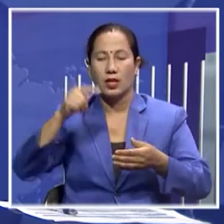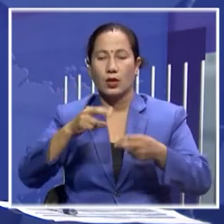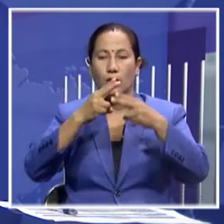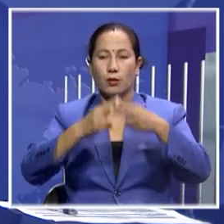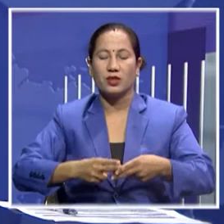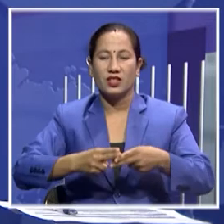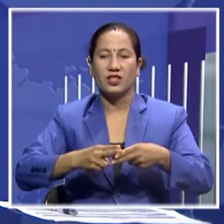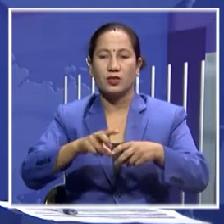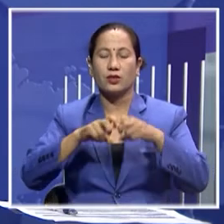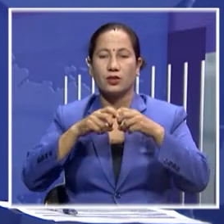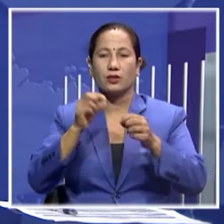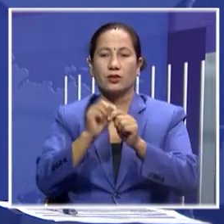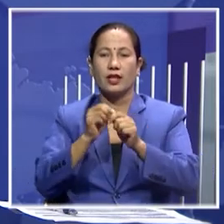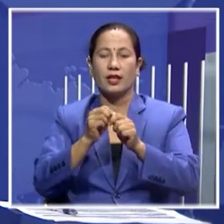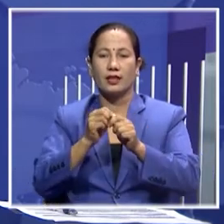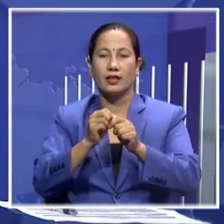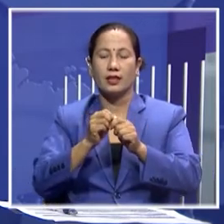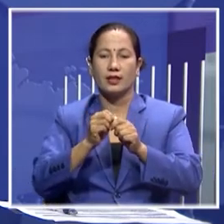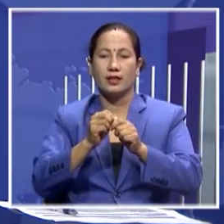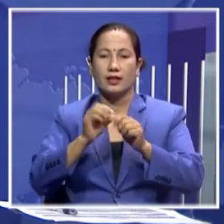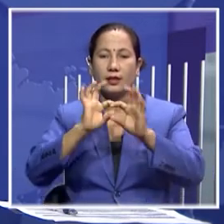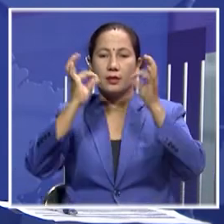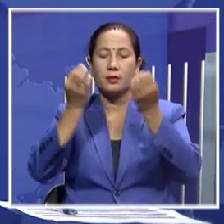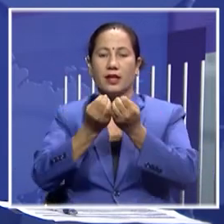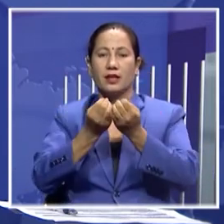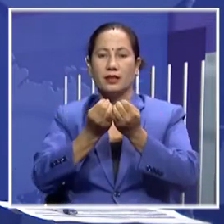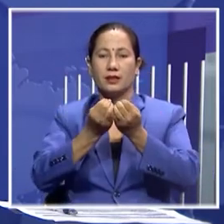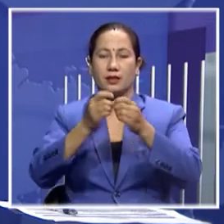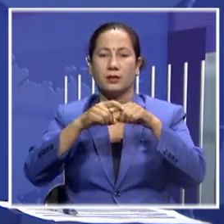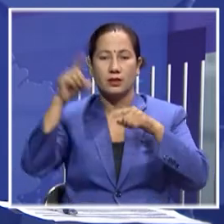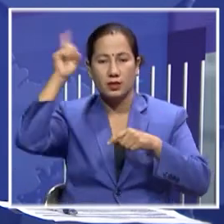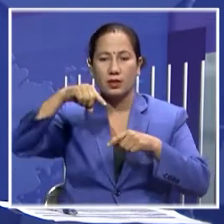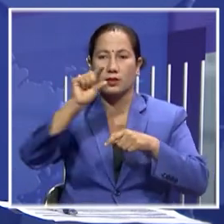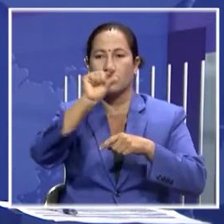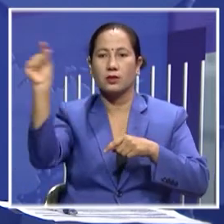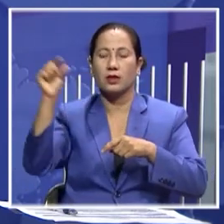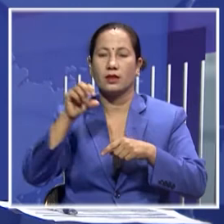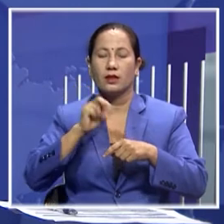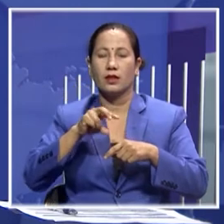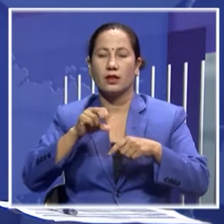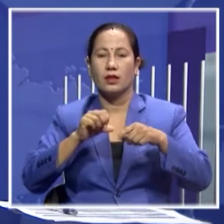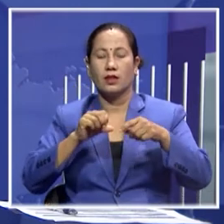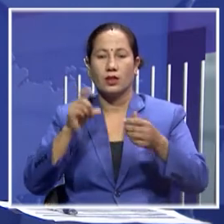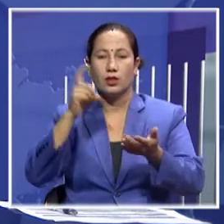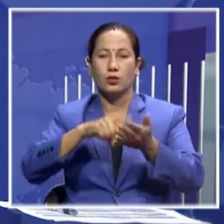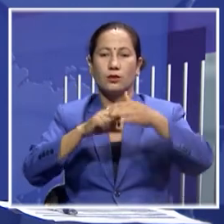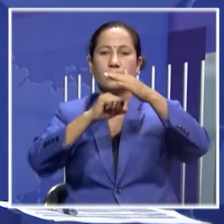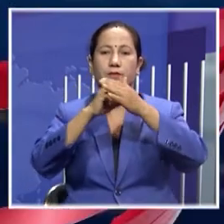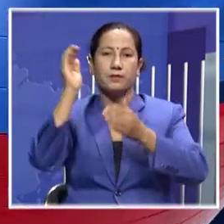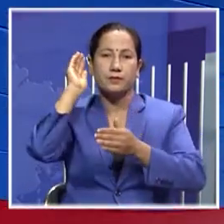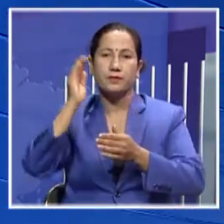बजेट संशोधनको तयारी र प्राकृतिक विपदले निम्त्याएको क्षतिको विवरण। तर सुरुमा प्रमुख समाचार।